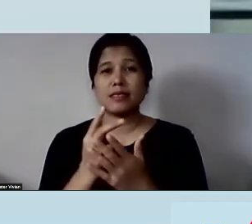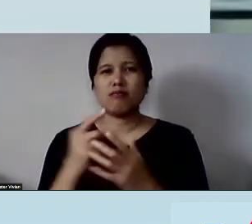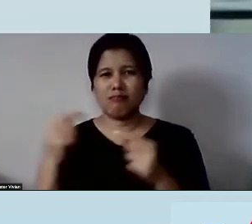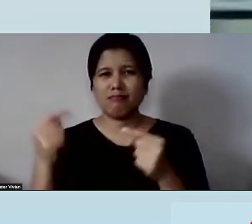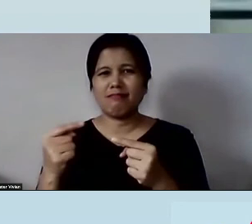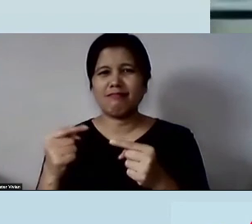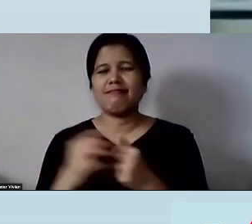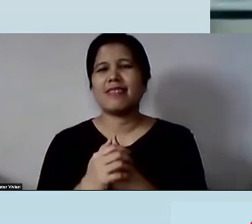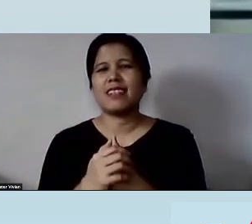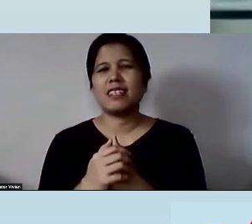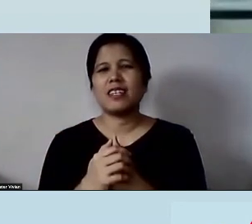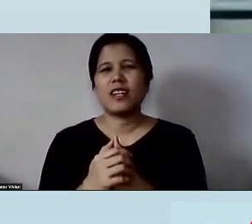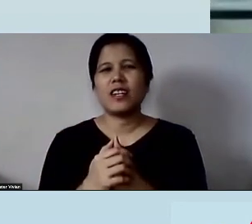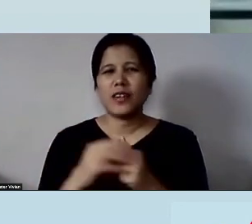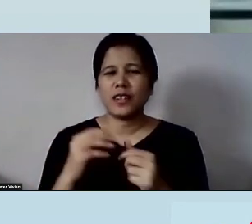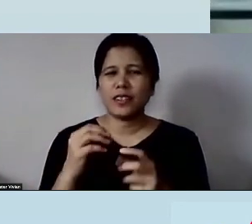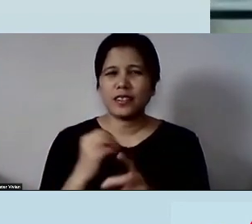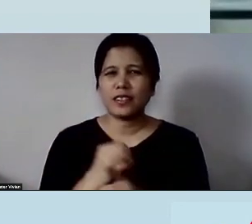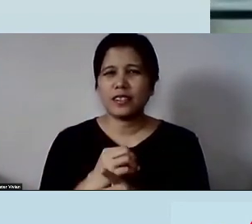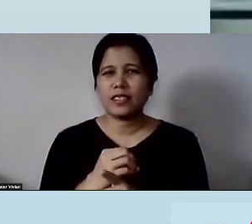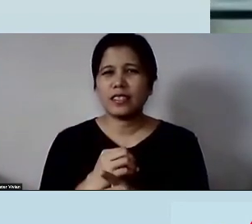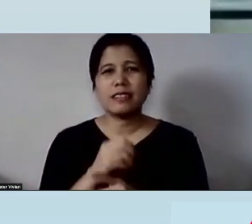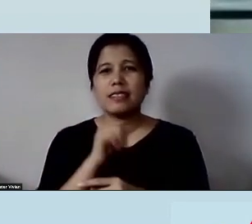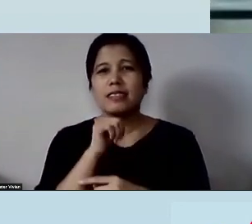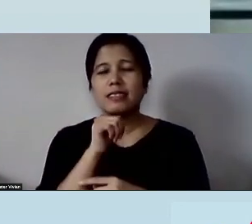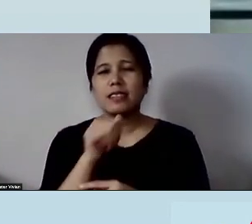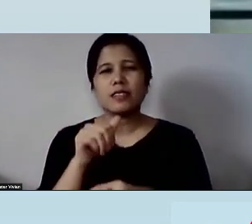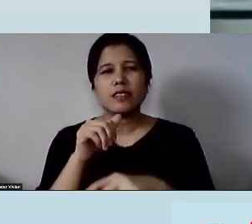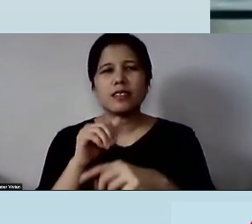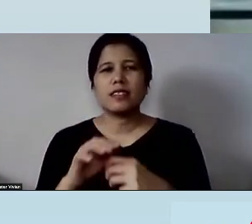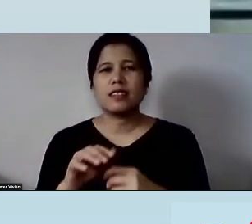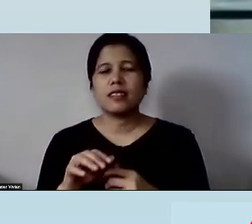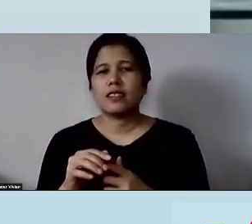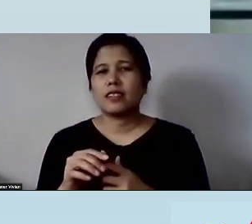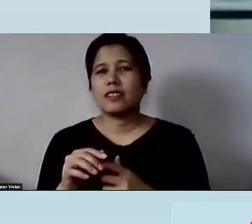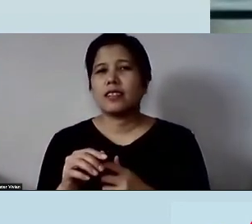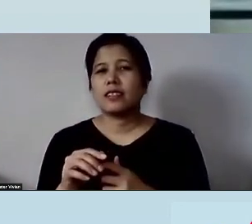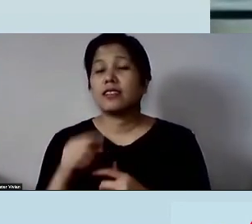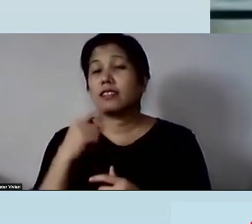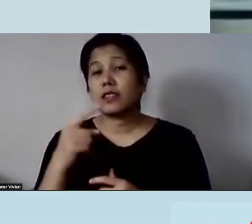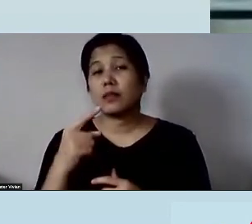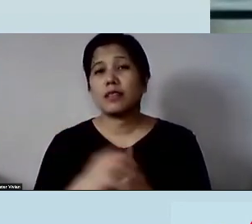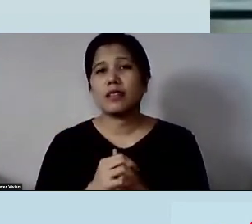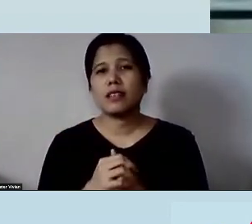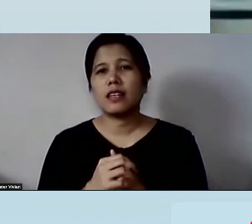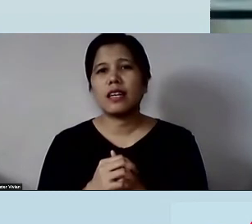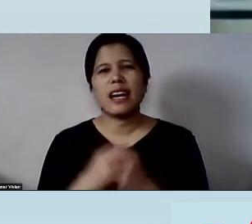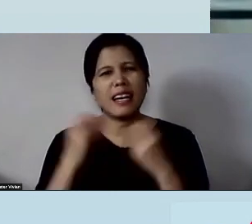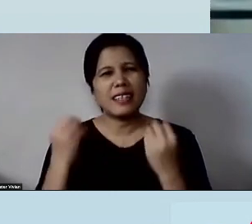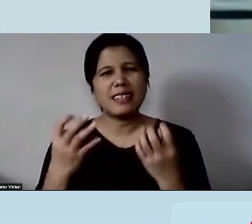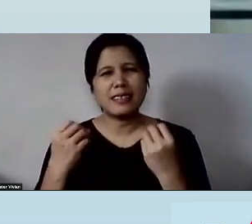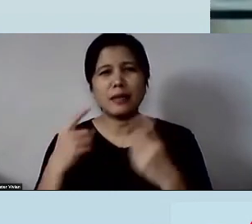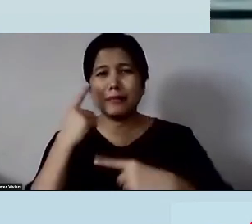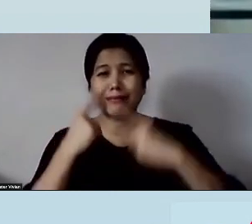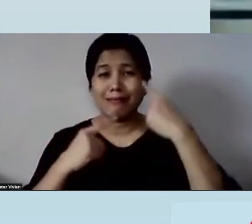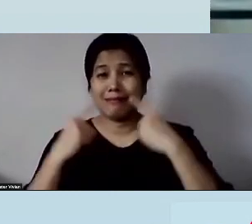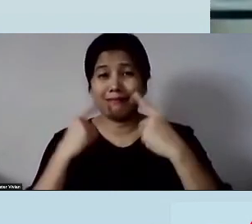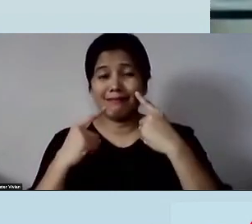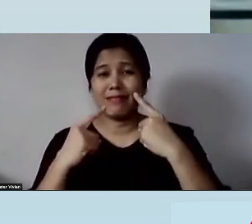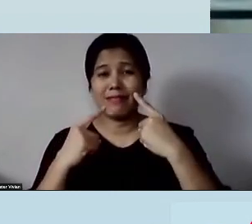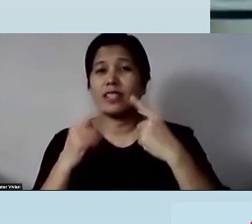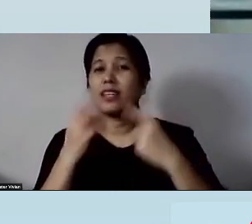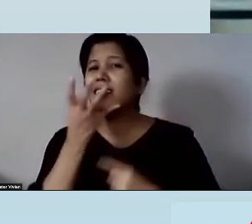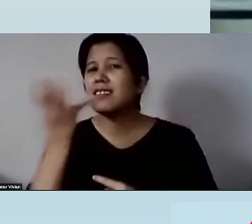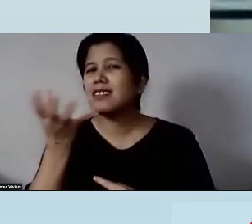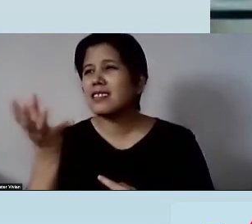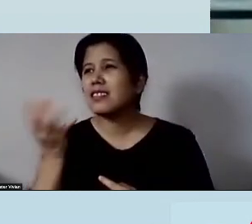personally at officially. Hindi ko tinatantanan yung ating mga nasa education sector. Kasi ang daming umiiyak dyan na susumbong